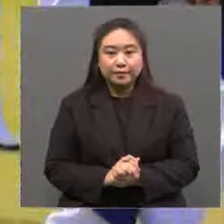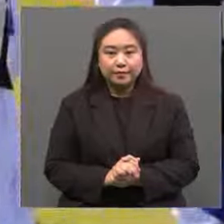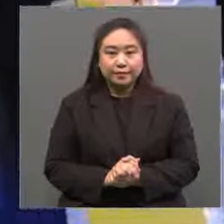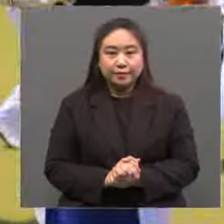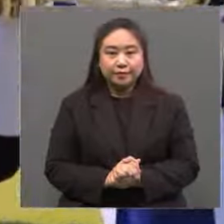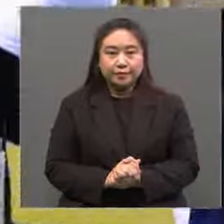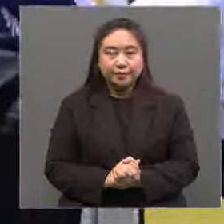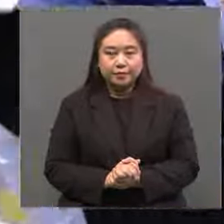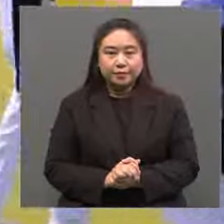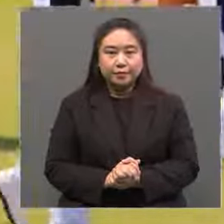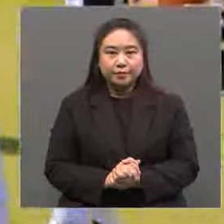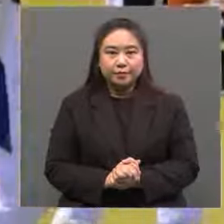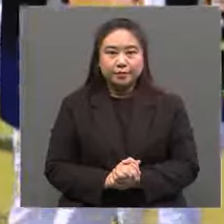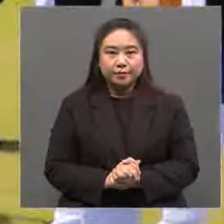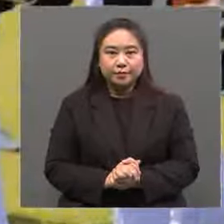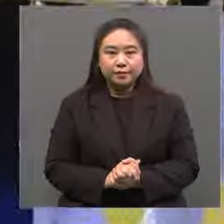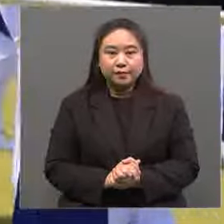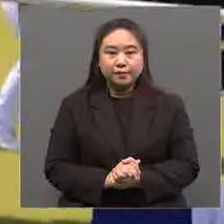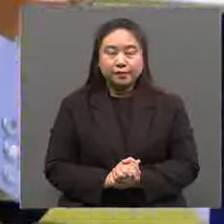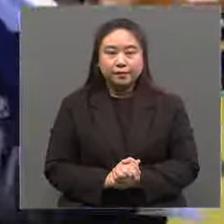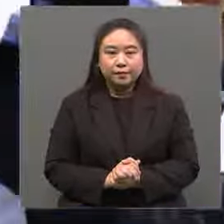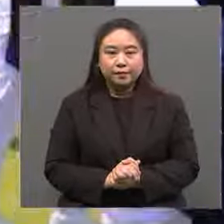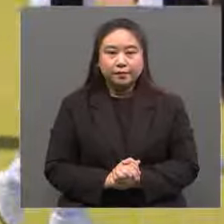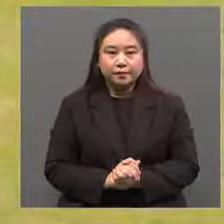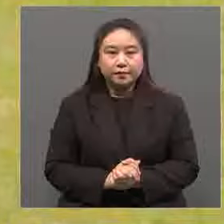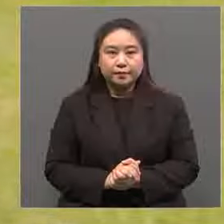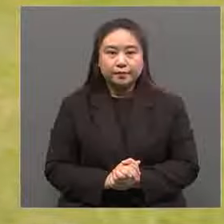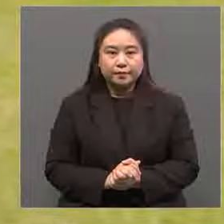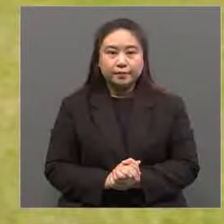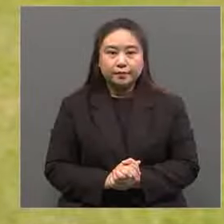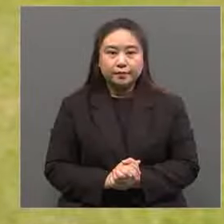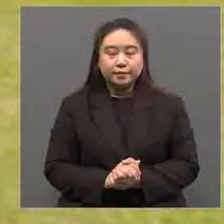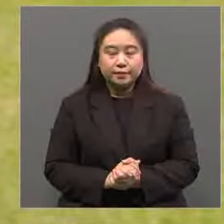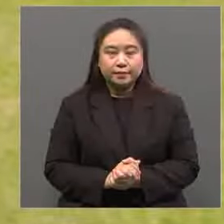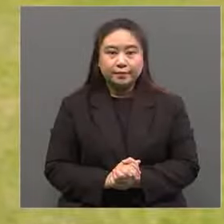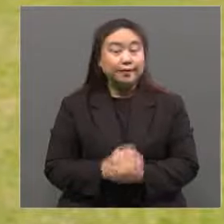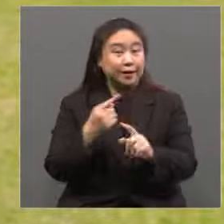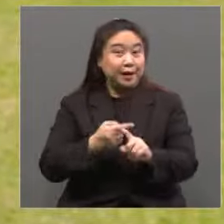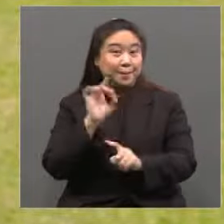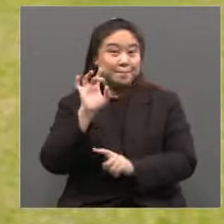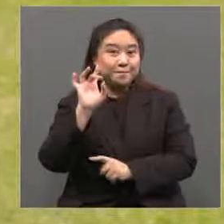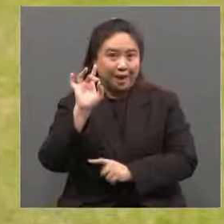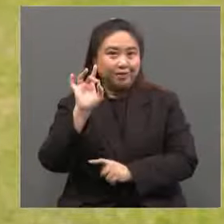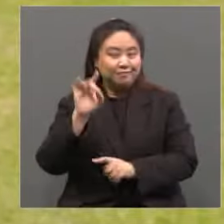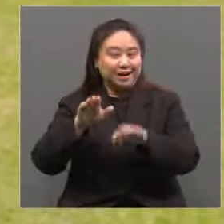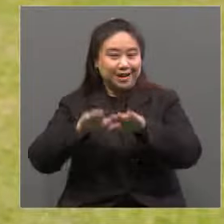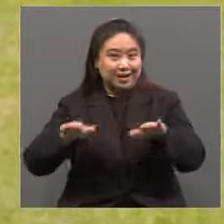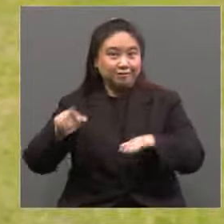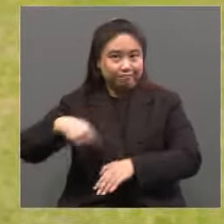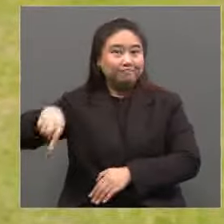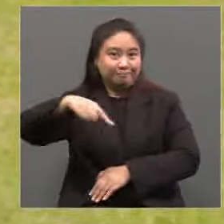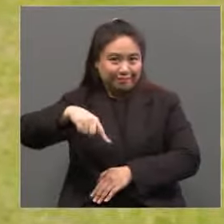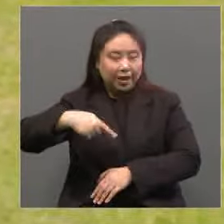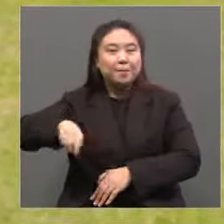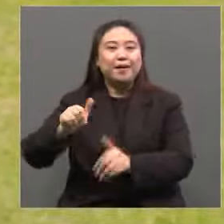และ ในเดือนสิงหาคมนี้นะคะน้องๆกลุ่มนี้ค่ะก็ยังจะ